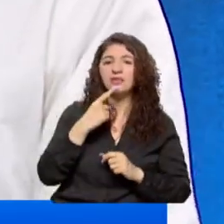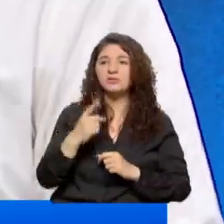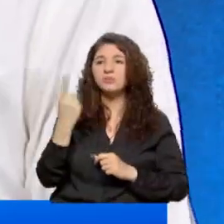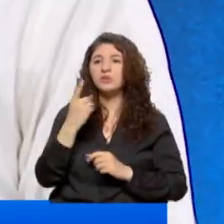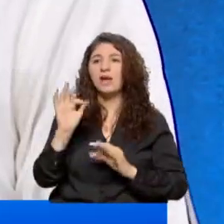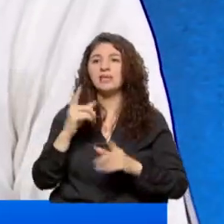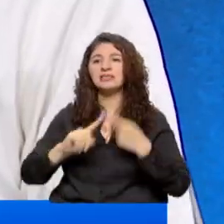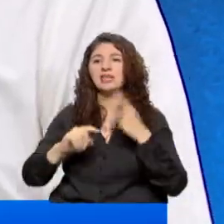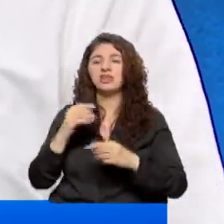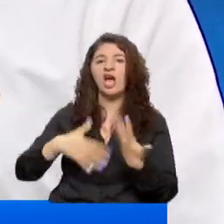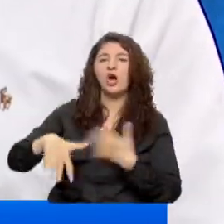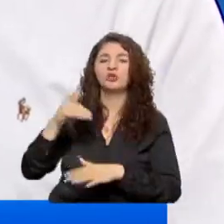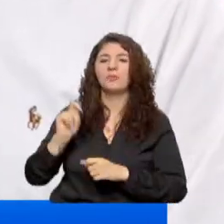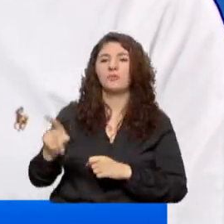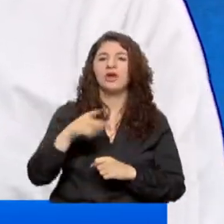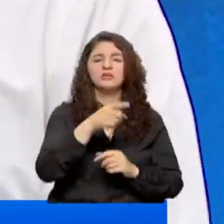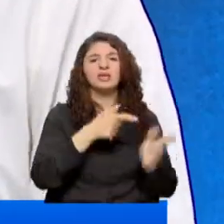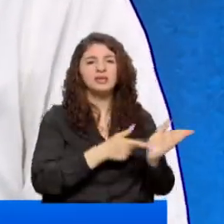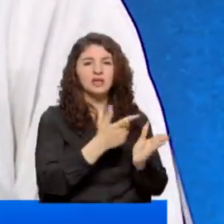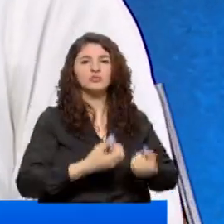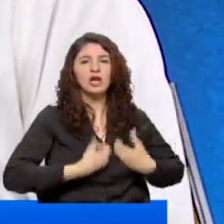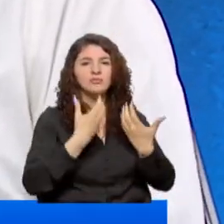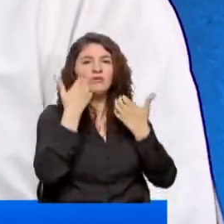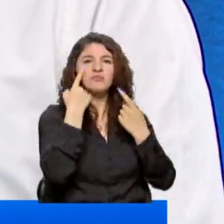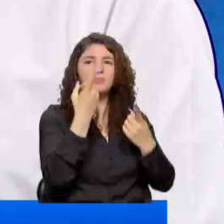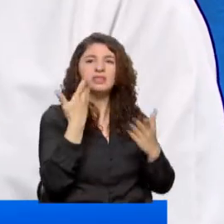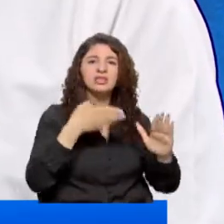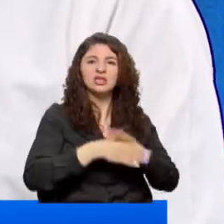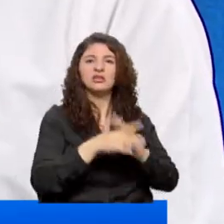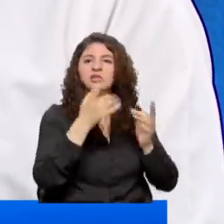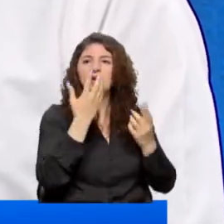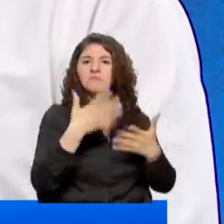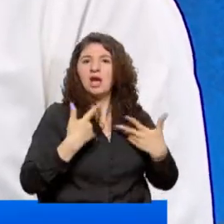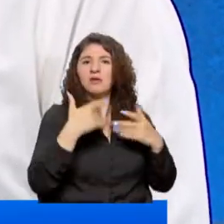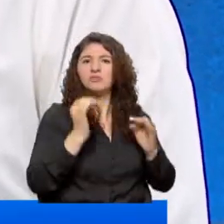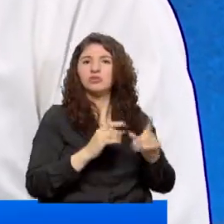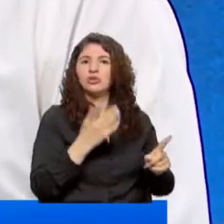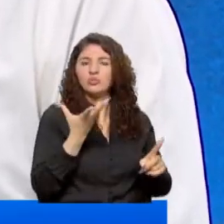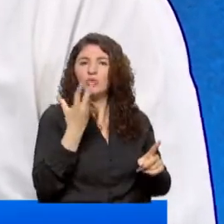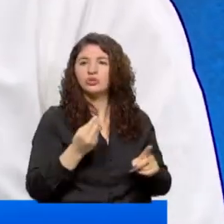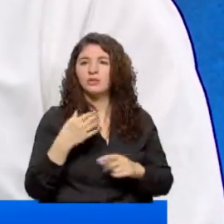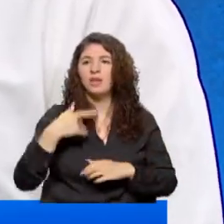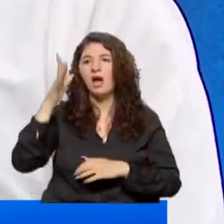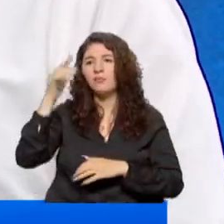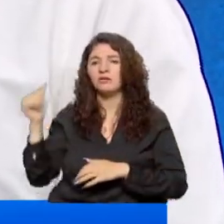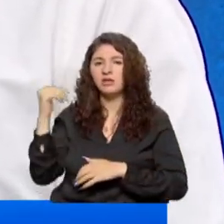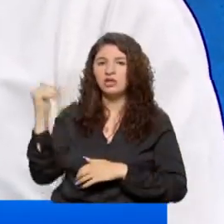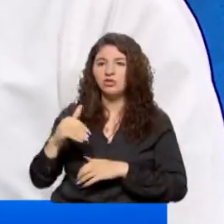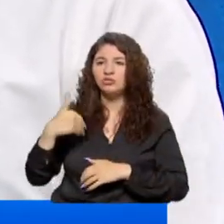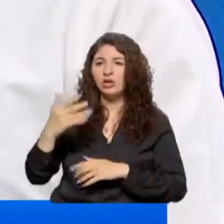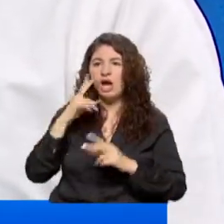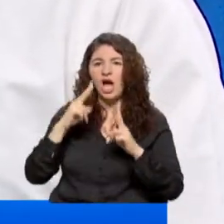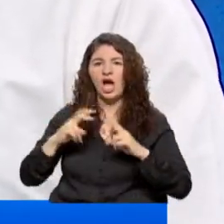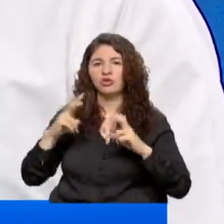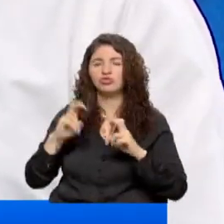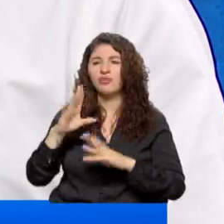işe hemen siyaset tencereye taşıyor tarım ve üretim besicilik işine nasıl girdiniz nasıl ilgi duyduğunuz Nasıl oldu ben Amerika'dan döndükten sonra